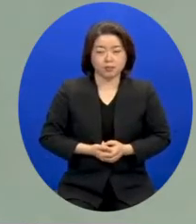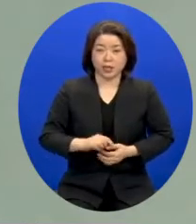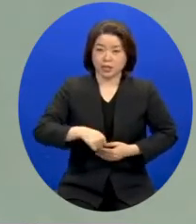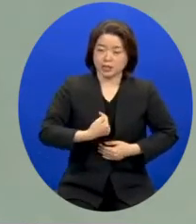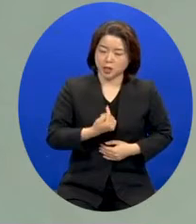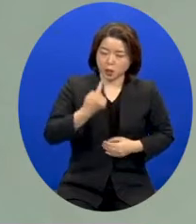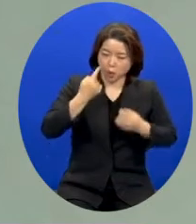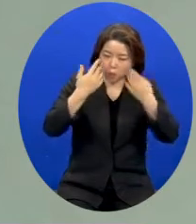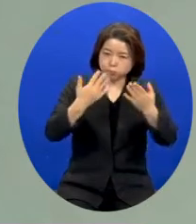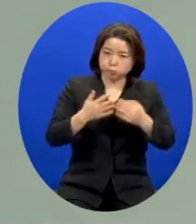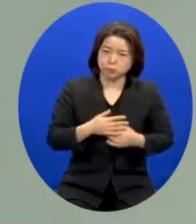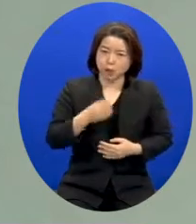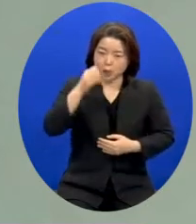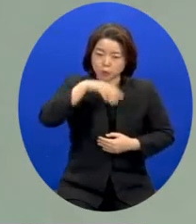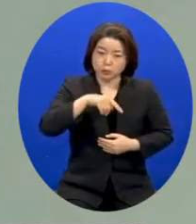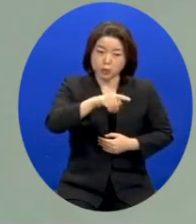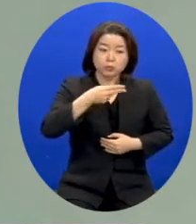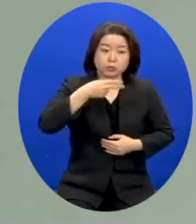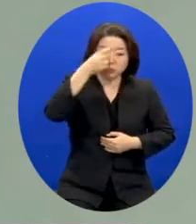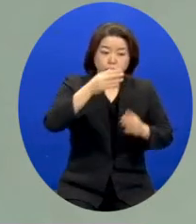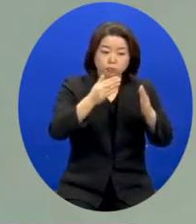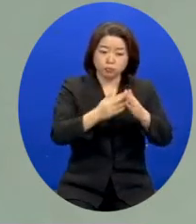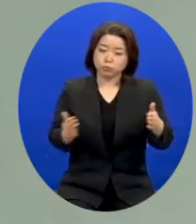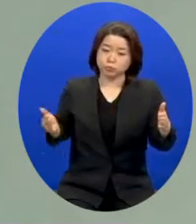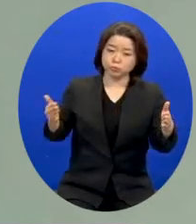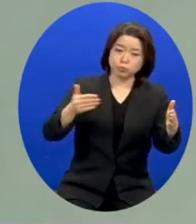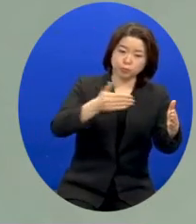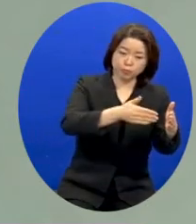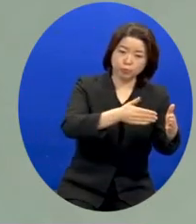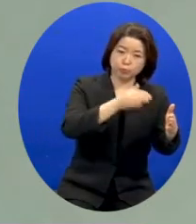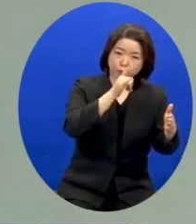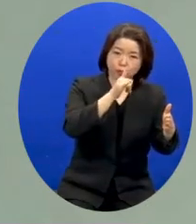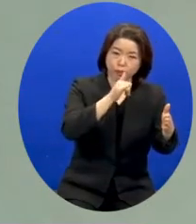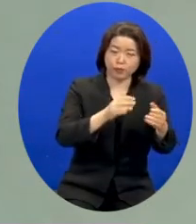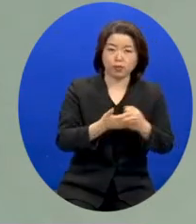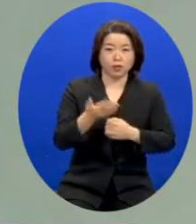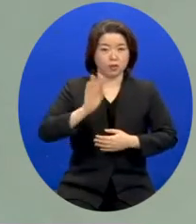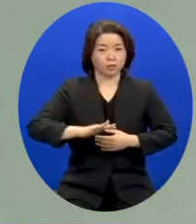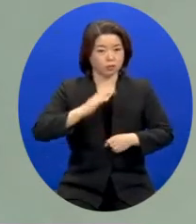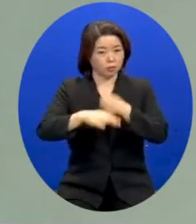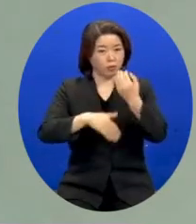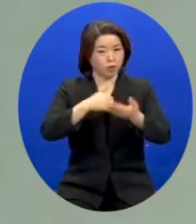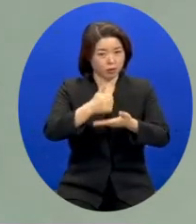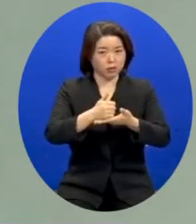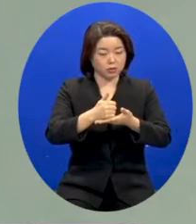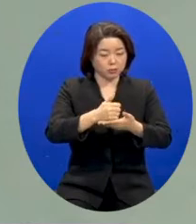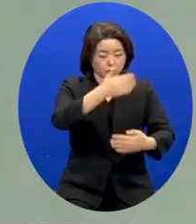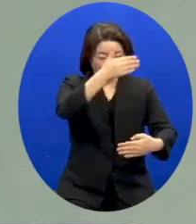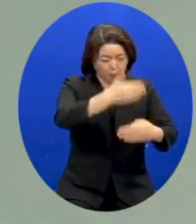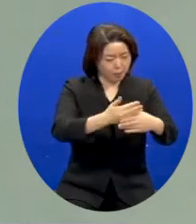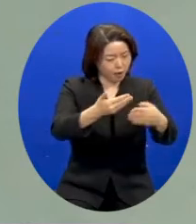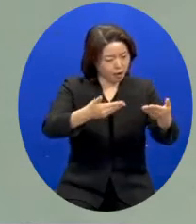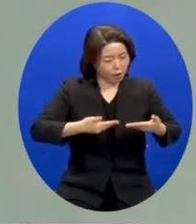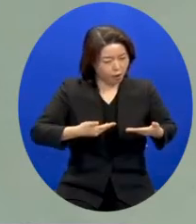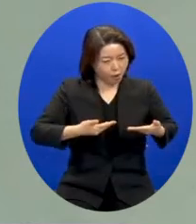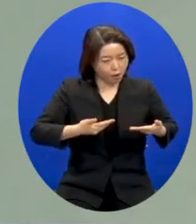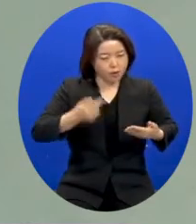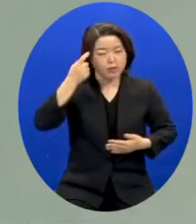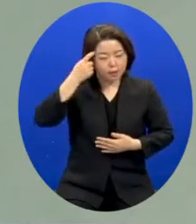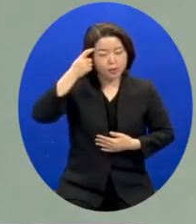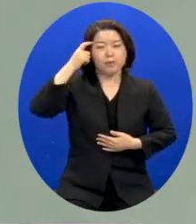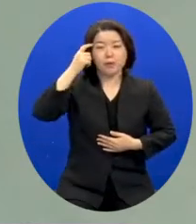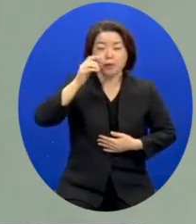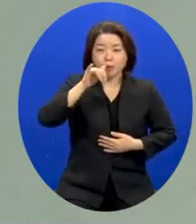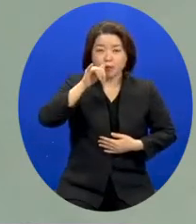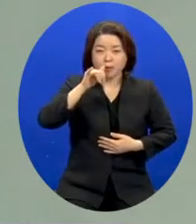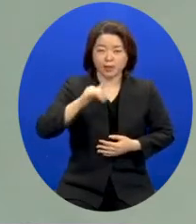자기는 분명히 그냥 그 술집까지 간 거예요. 그런데 하나님이 막아주시는구나 그런 생각이